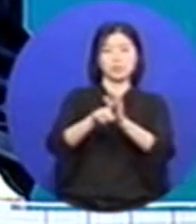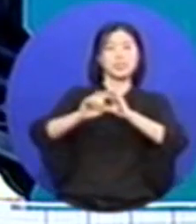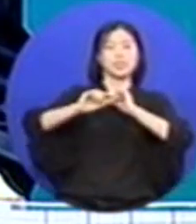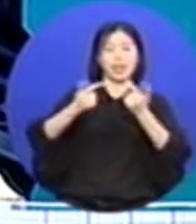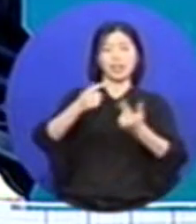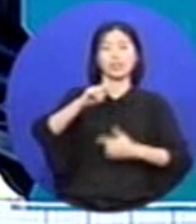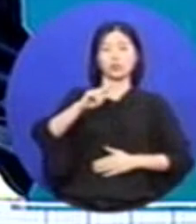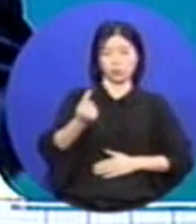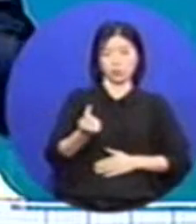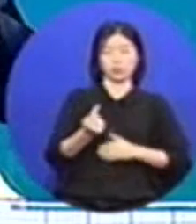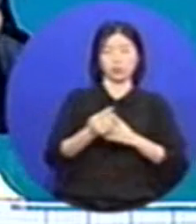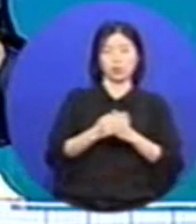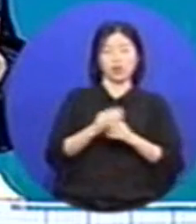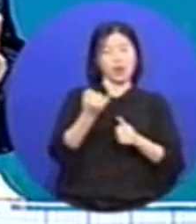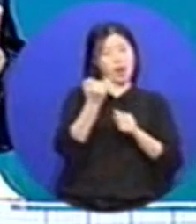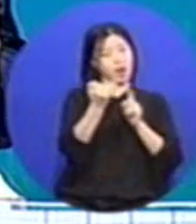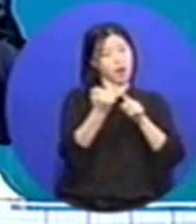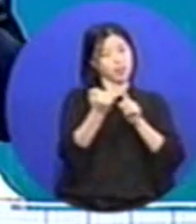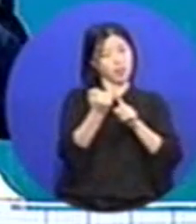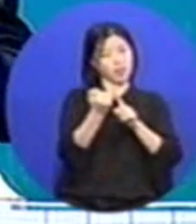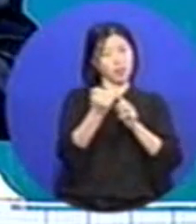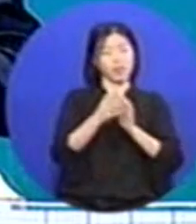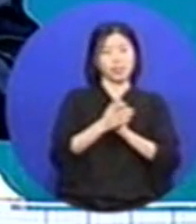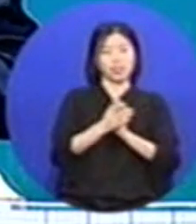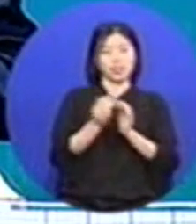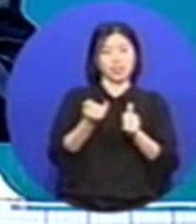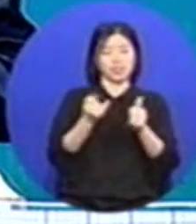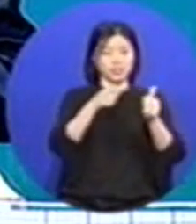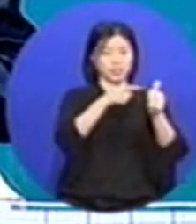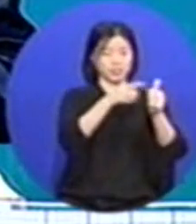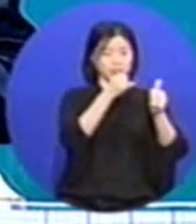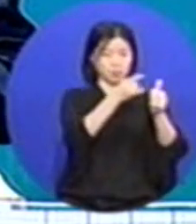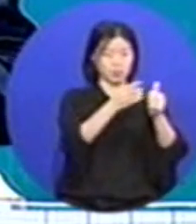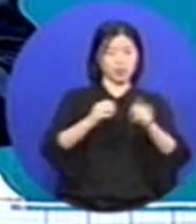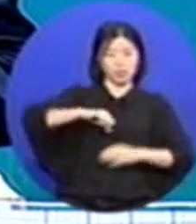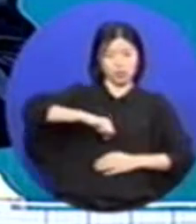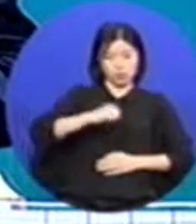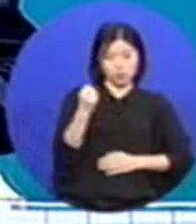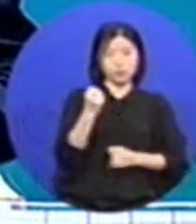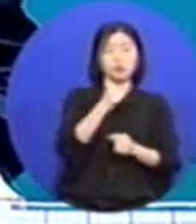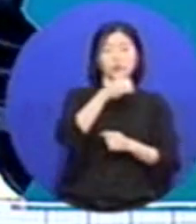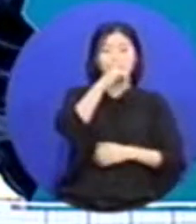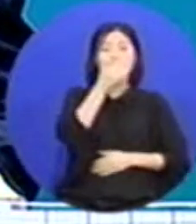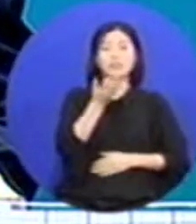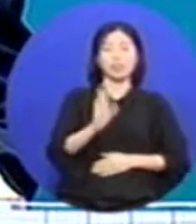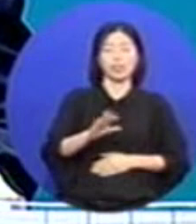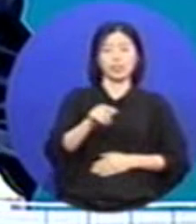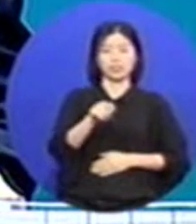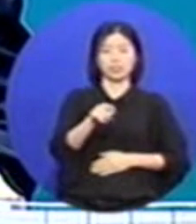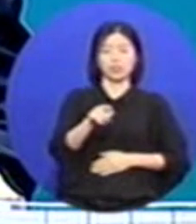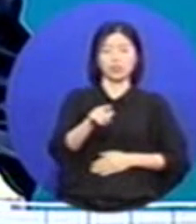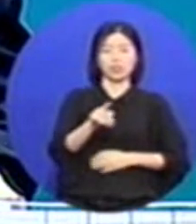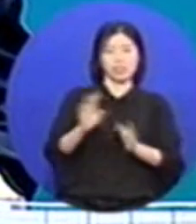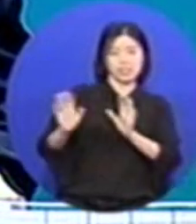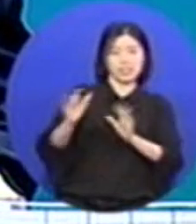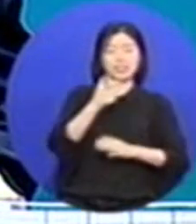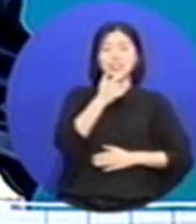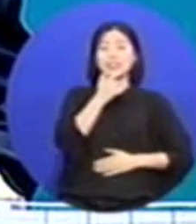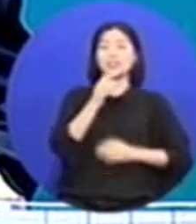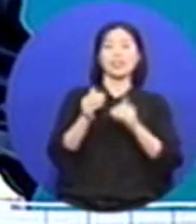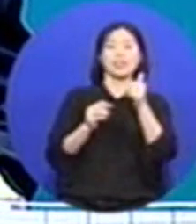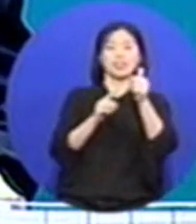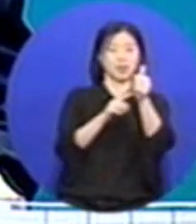하더라도 아내가 남편에게 순종하는 데 그걸 마다할 남편이 어디